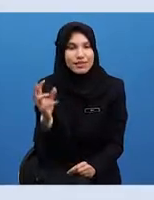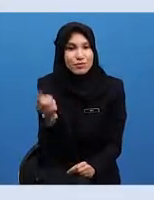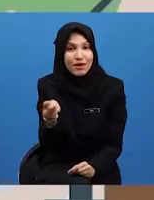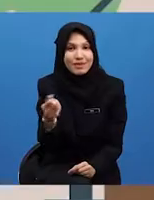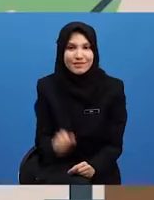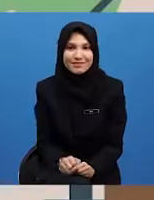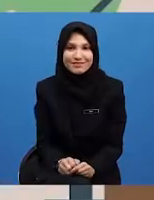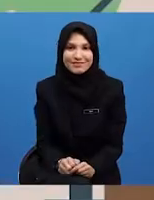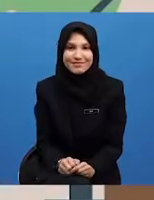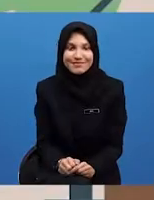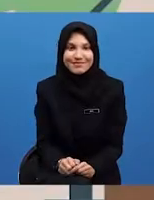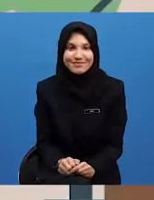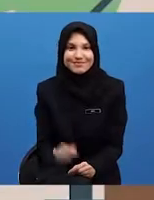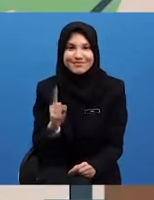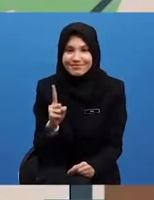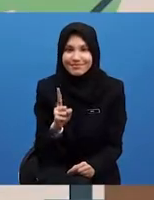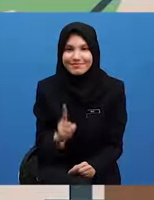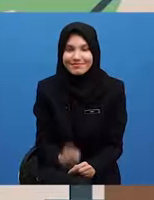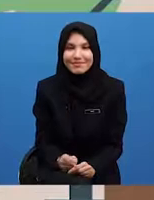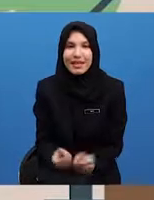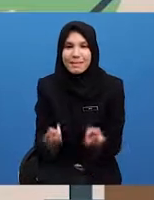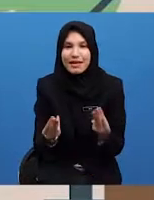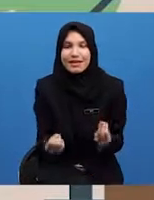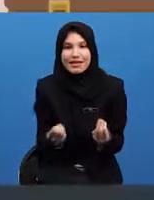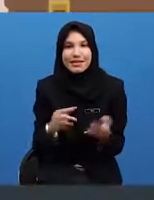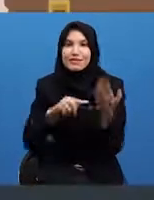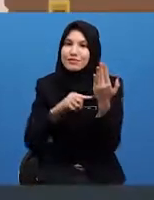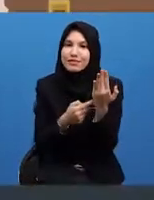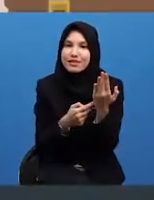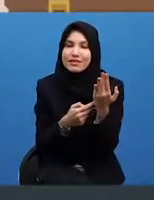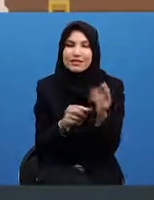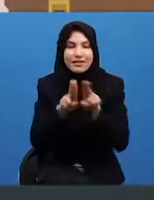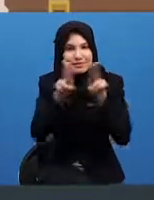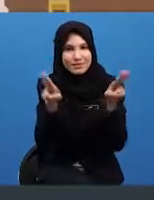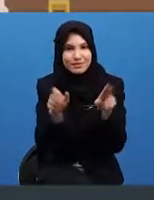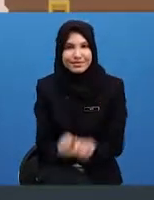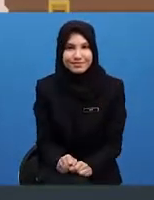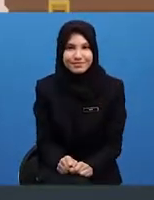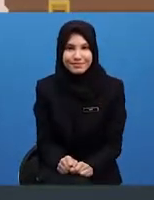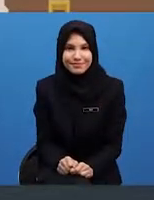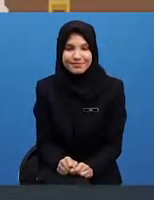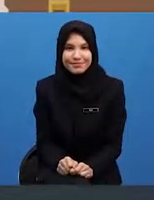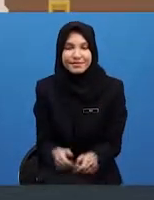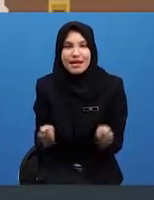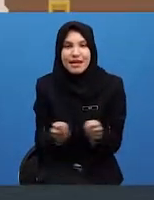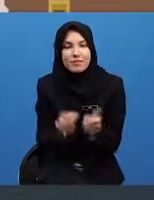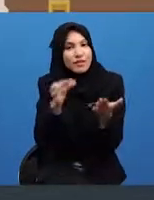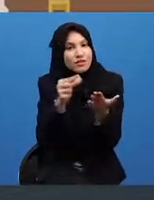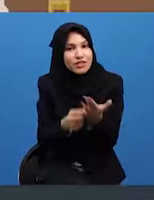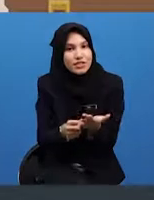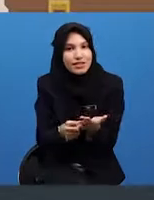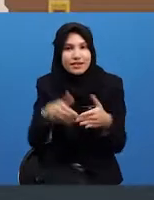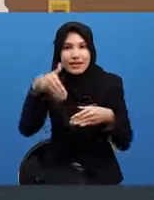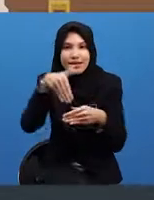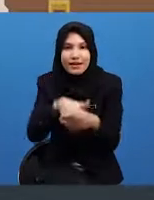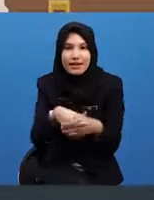span. Ha, mari kita mulakan eksperimen ini. Mr. Q akan mulakan dengan meletakkan duit shilling di